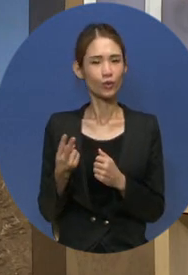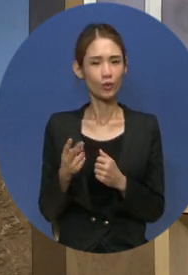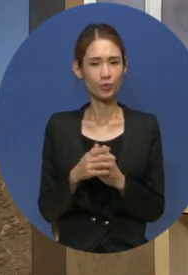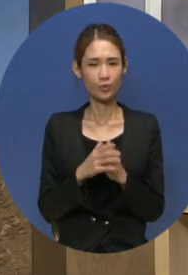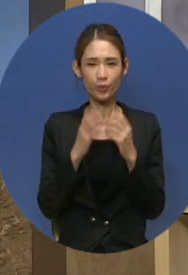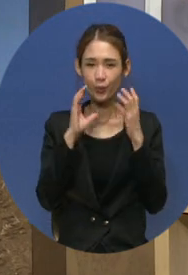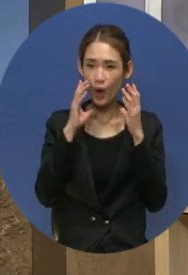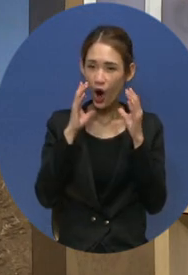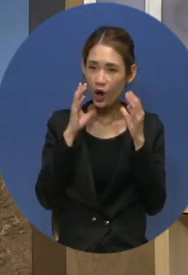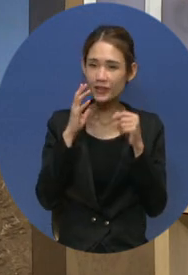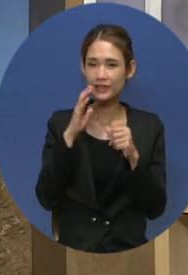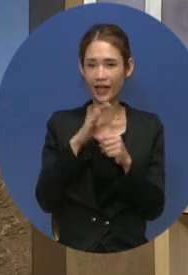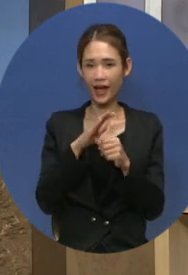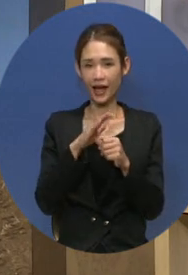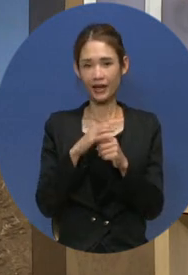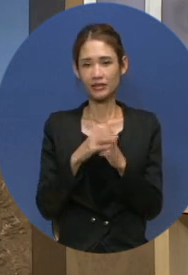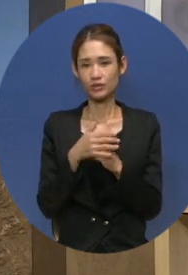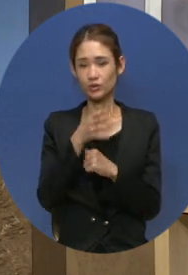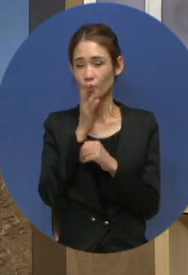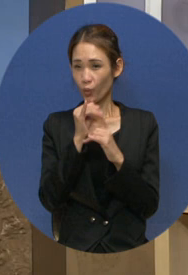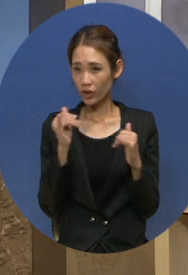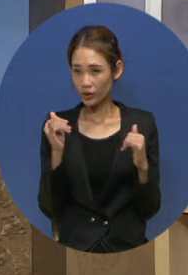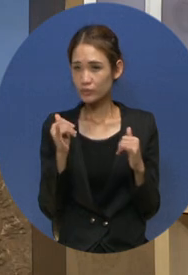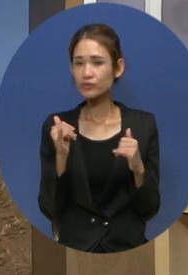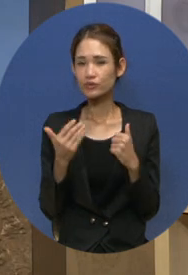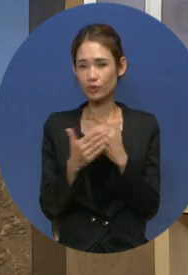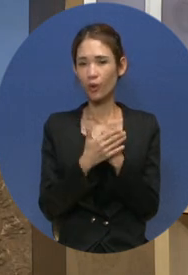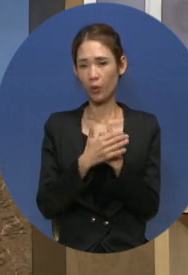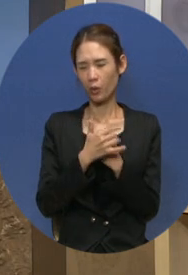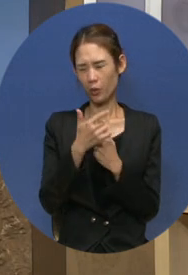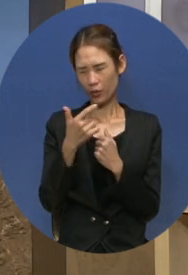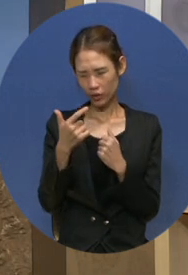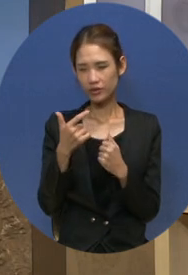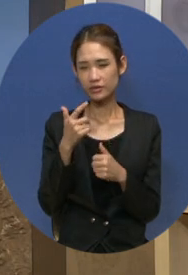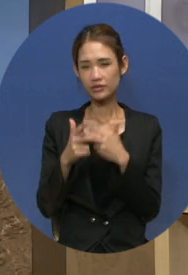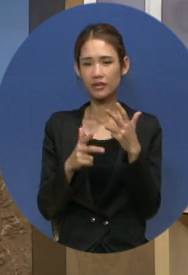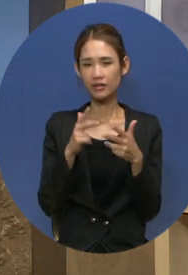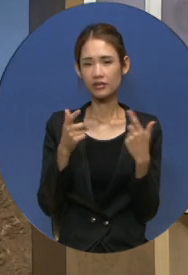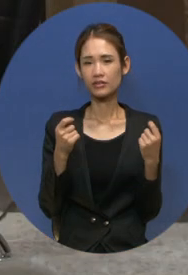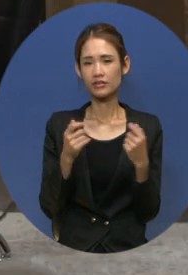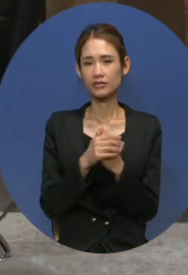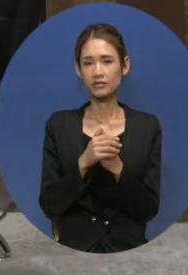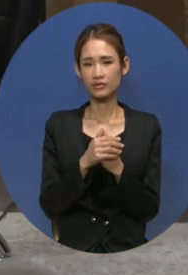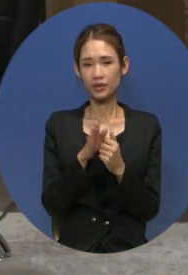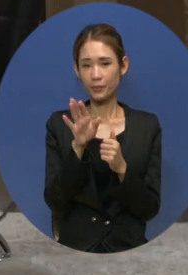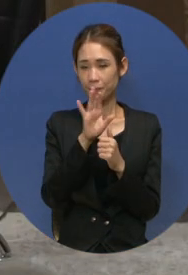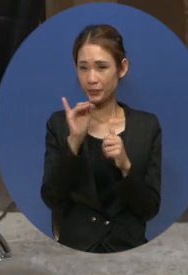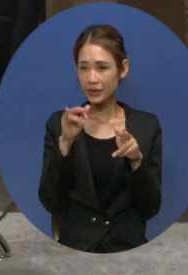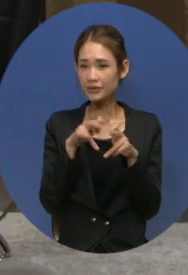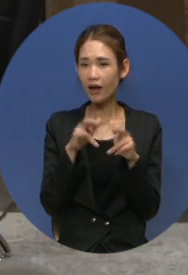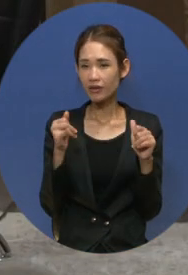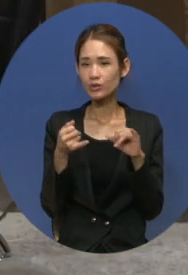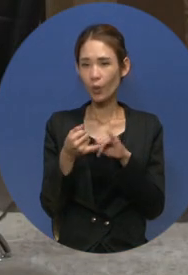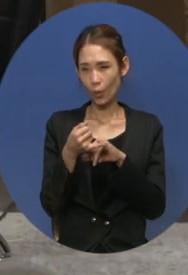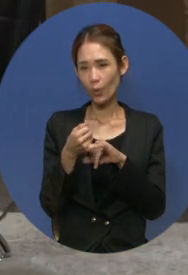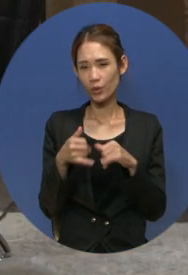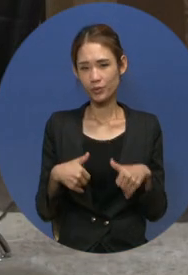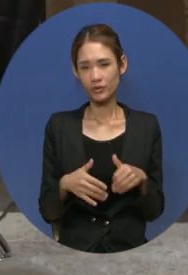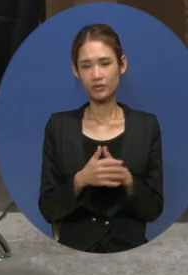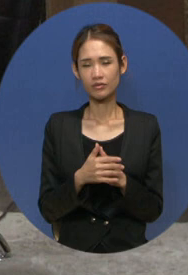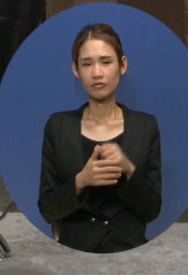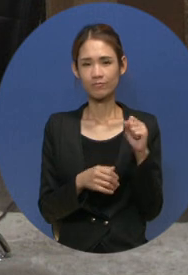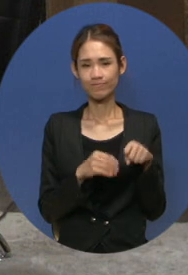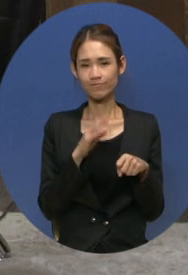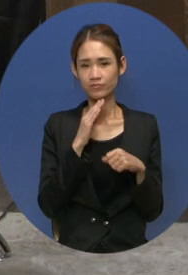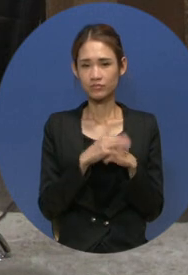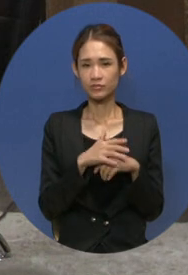뭐 어린아이라든지 그렇죠. 노인분들도 예. 굉장히 도움이 되는 예. 사업일 것 같습니다. 비장애인들에게도 굉장히 필요한 그러니까요. 일이거든요. 예, 예.